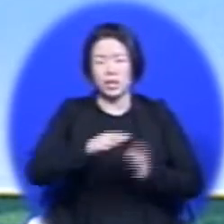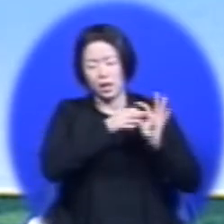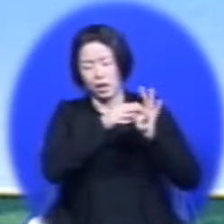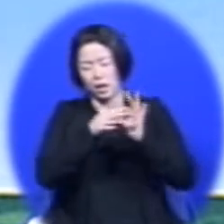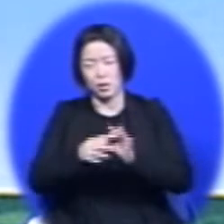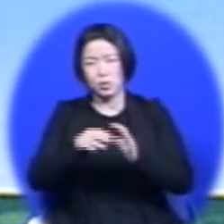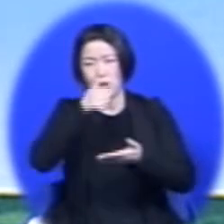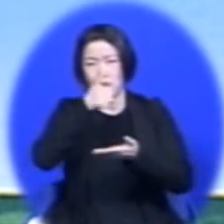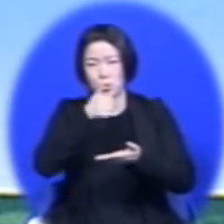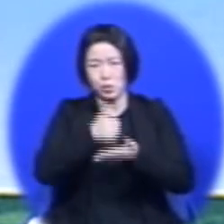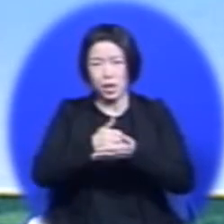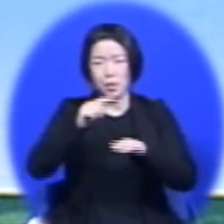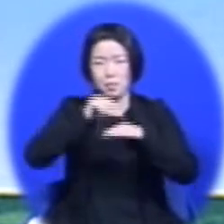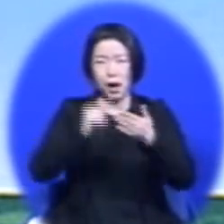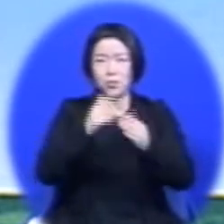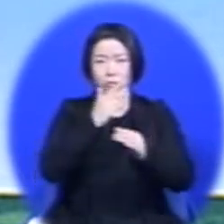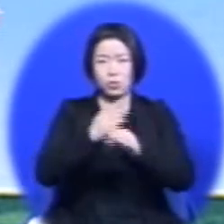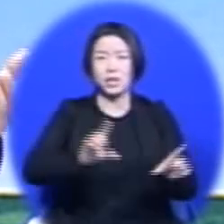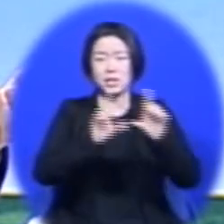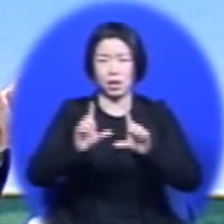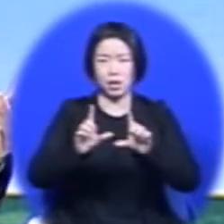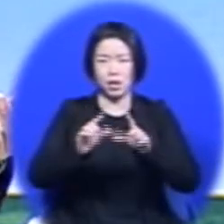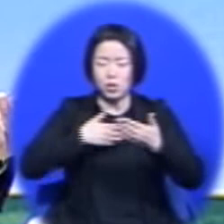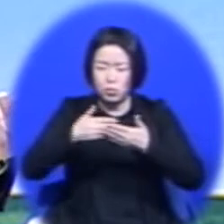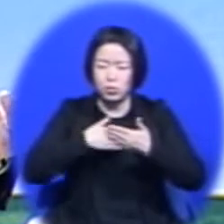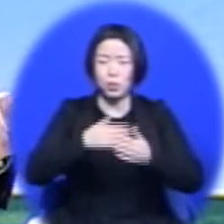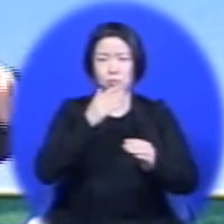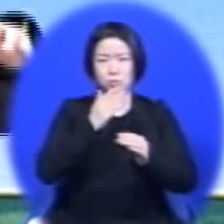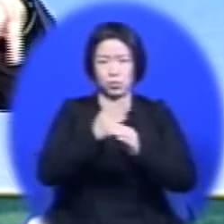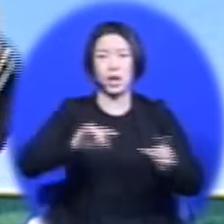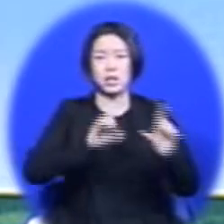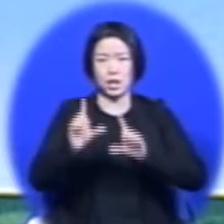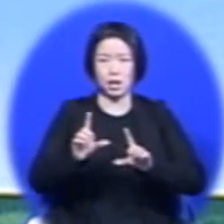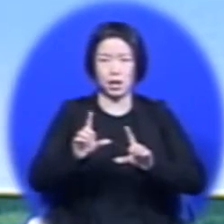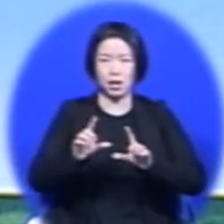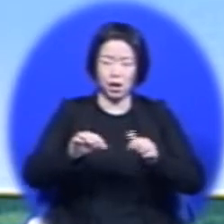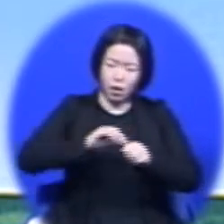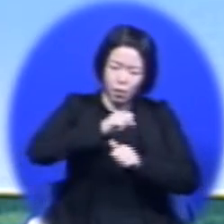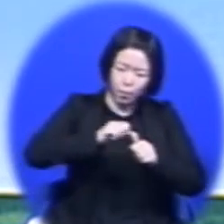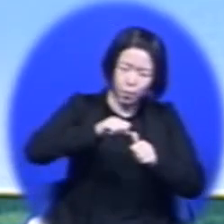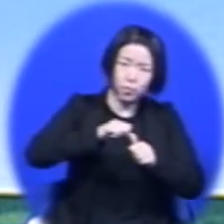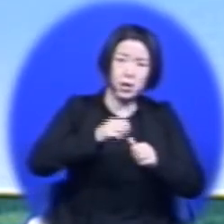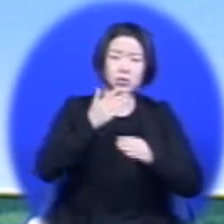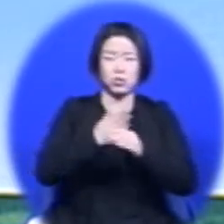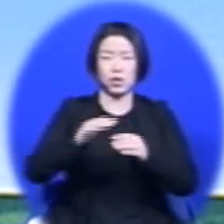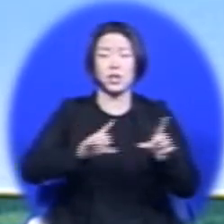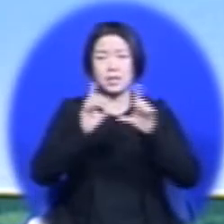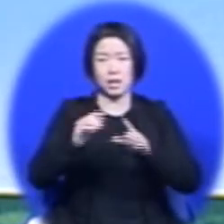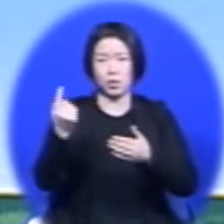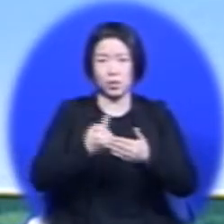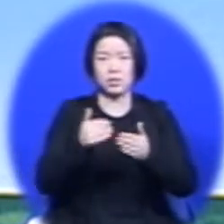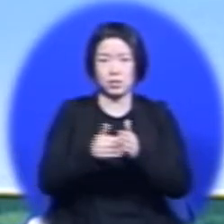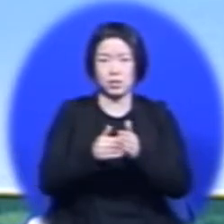죄의 욕정 속에 살았고, 그리고 두려움 속에 살았고, 그리고 얽매임 속에 살았고, 그래서 예수